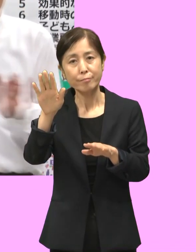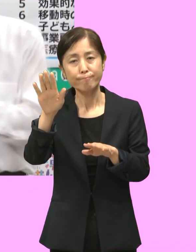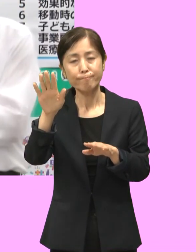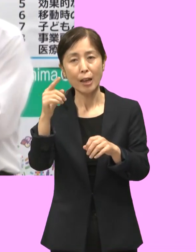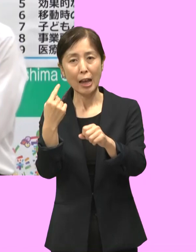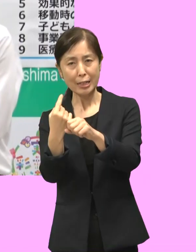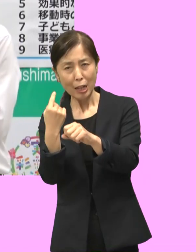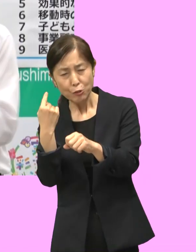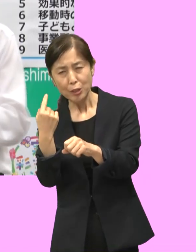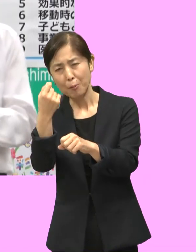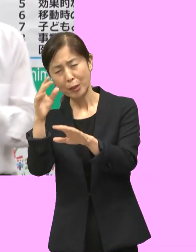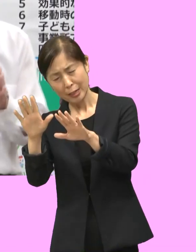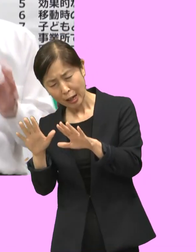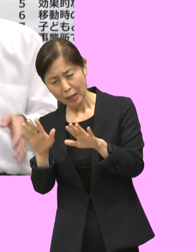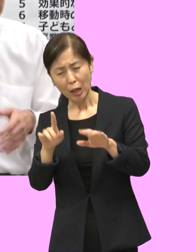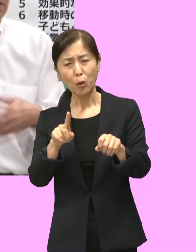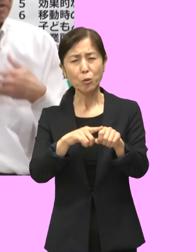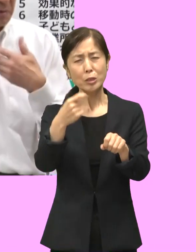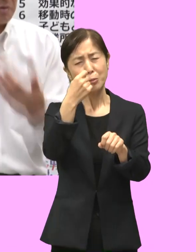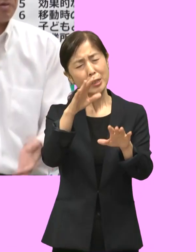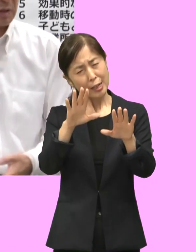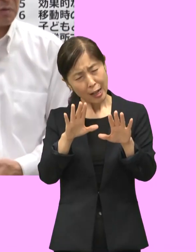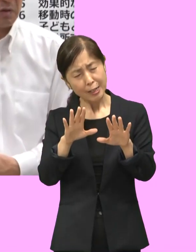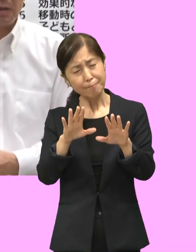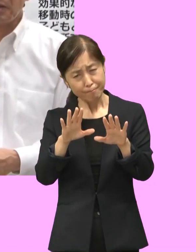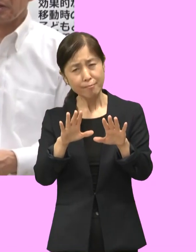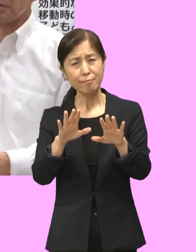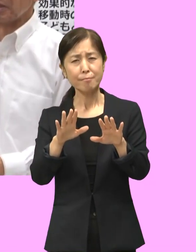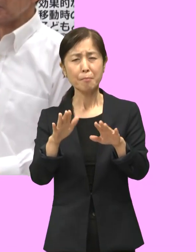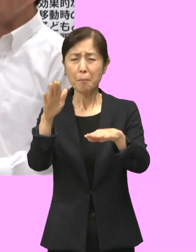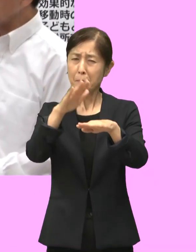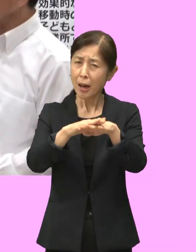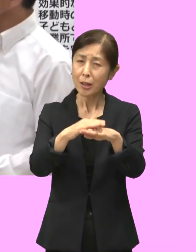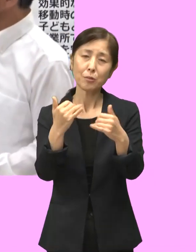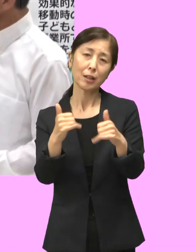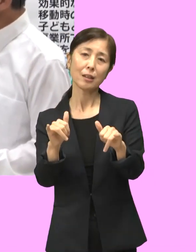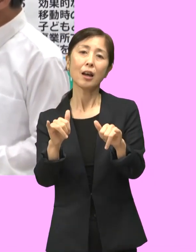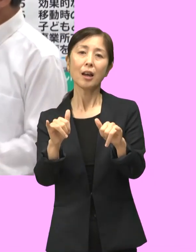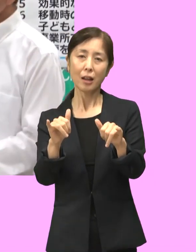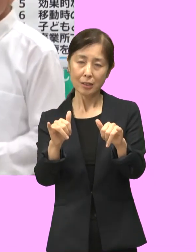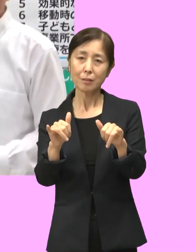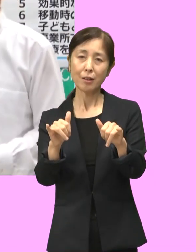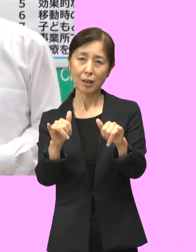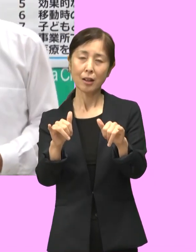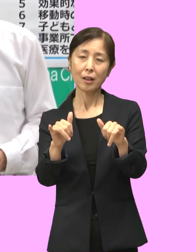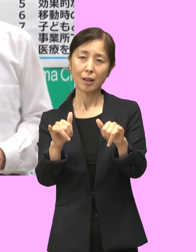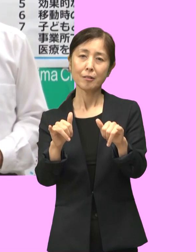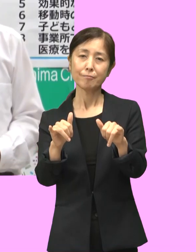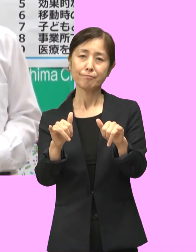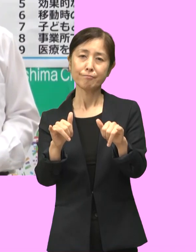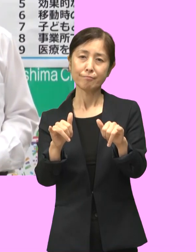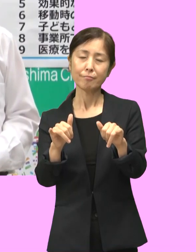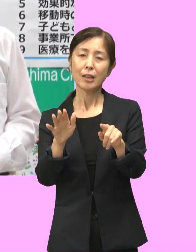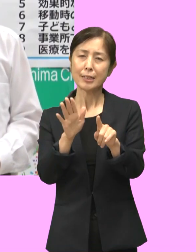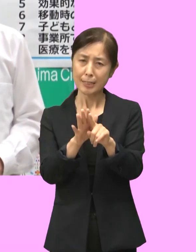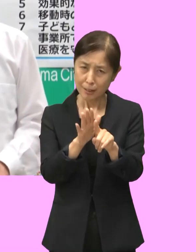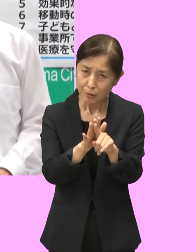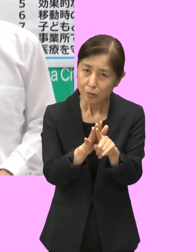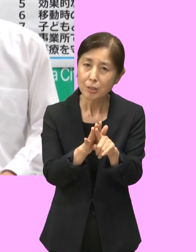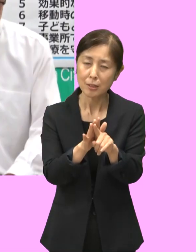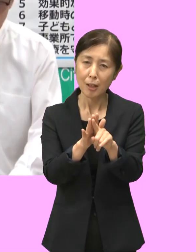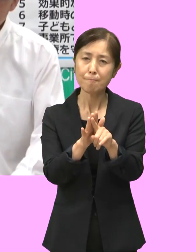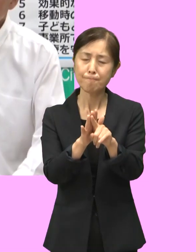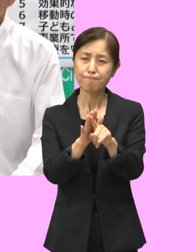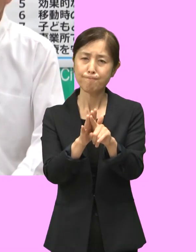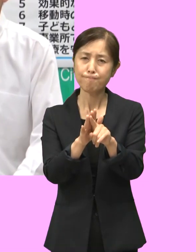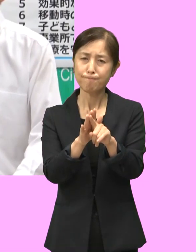年も被害があって、今年も実は被害があって注目するんだという方には多重災害支援として手